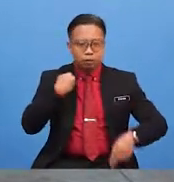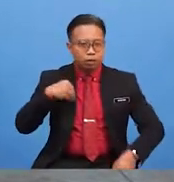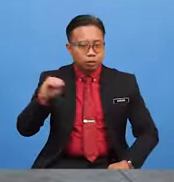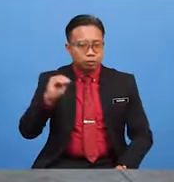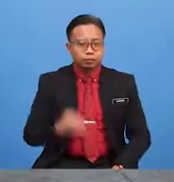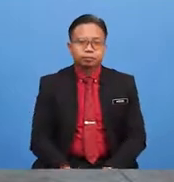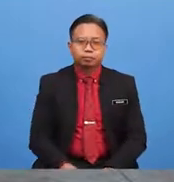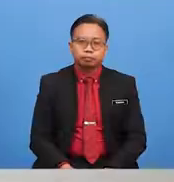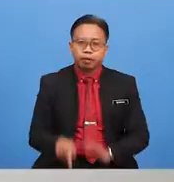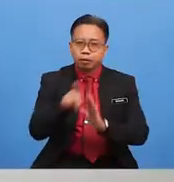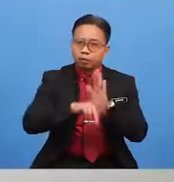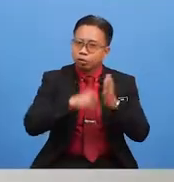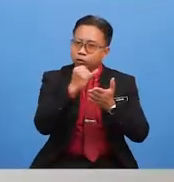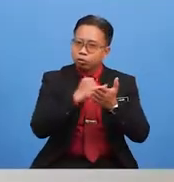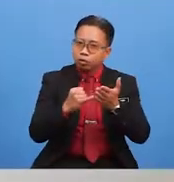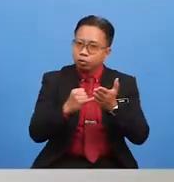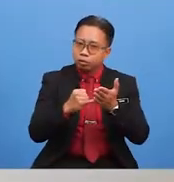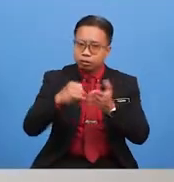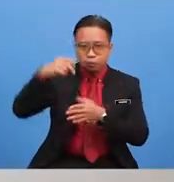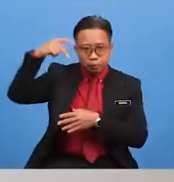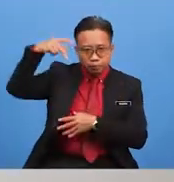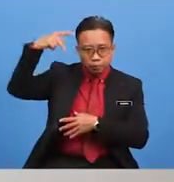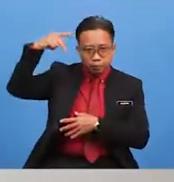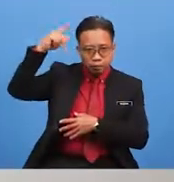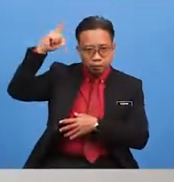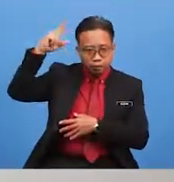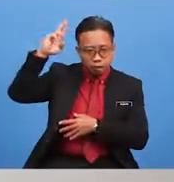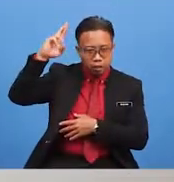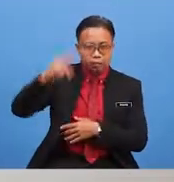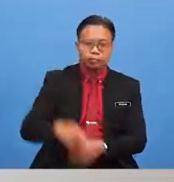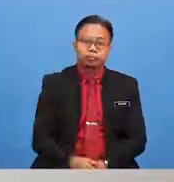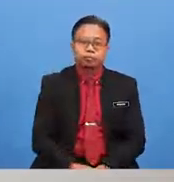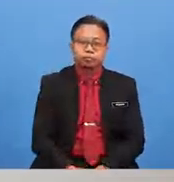Pelukis terkenal ialah Peter Paul Rubens,